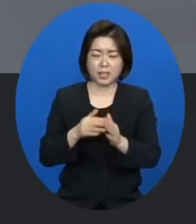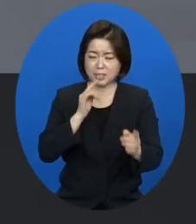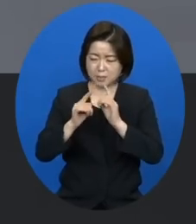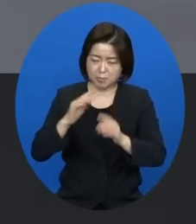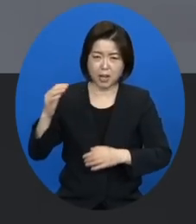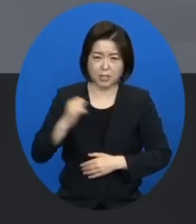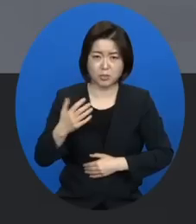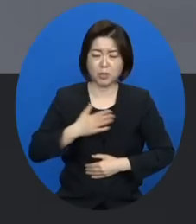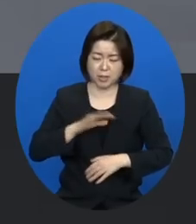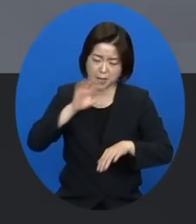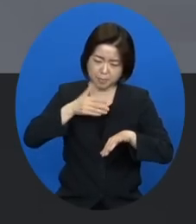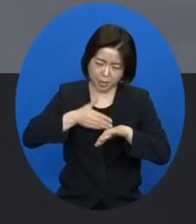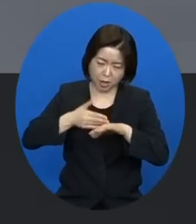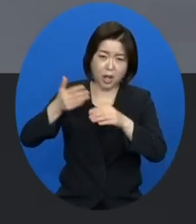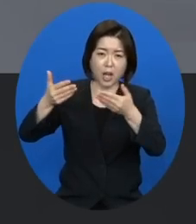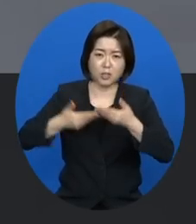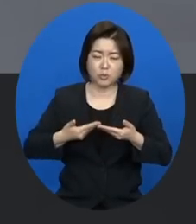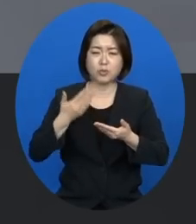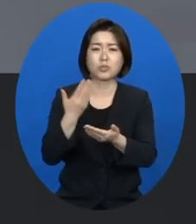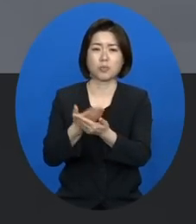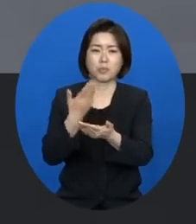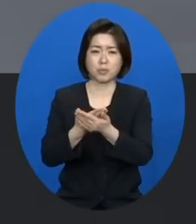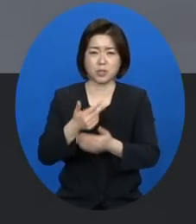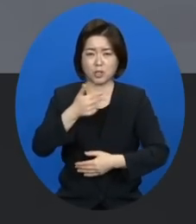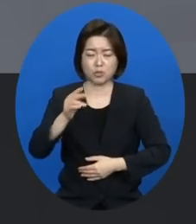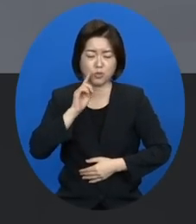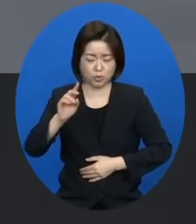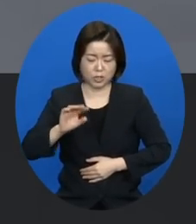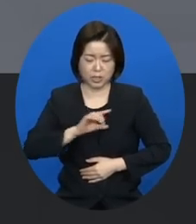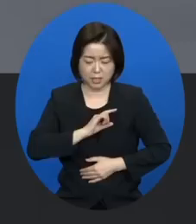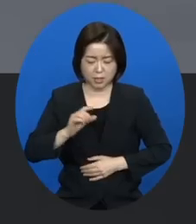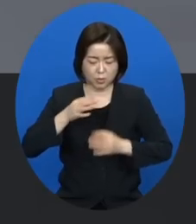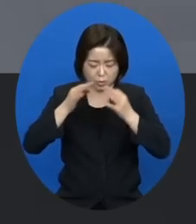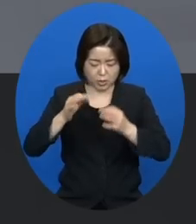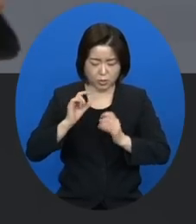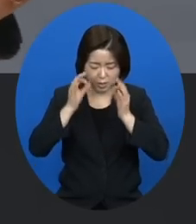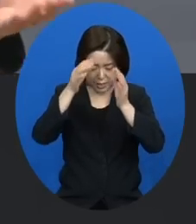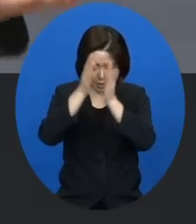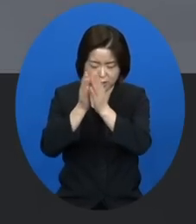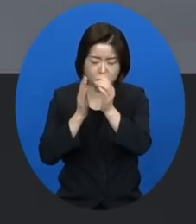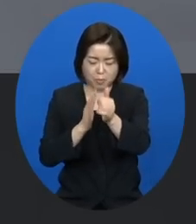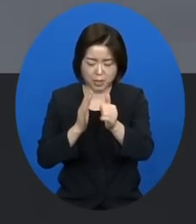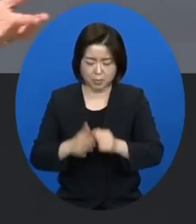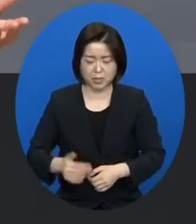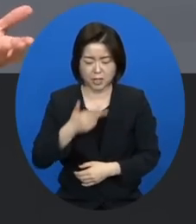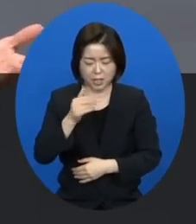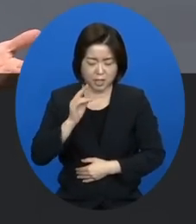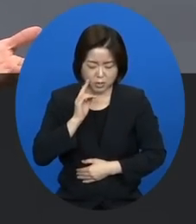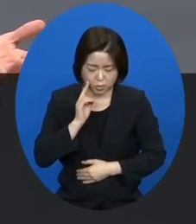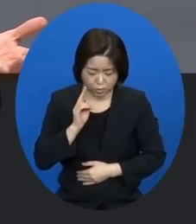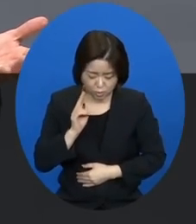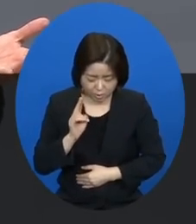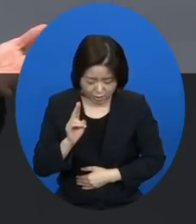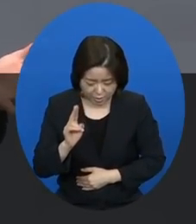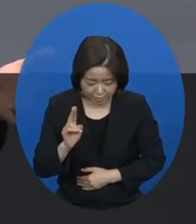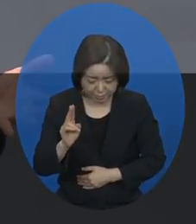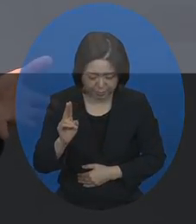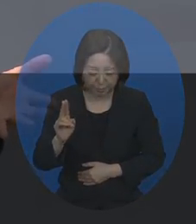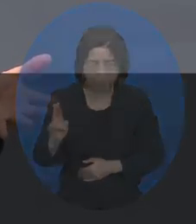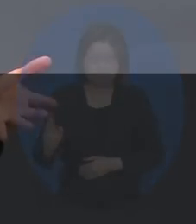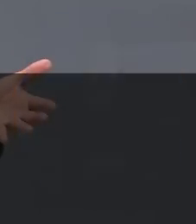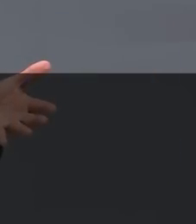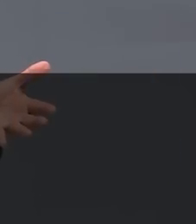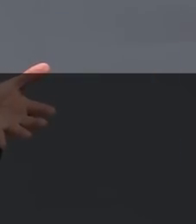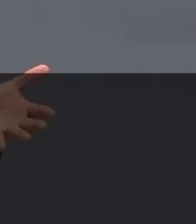나를 단련시켜 주시옵소서. 우리 주여 한번 외치고 간절하게 기도하도록 하겠습니다. 주여